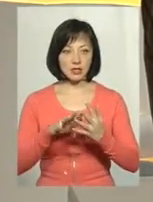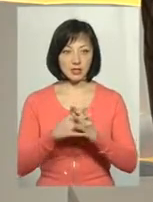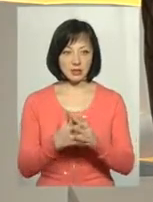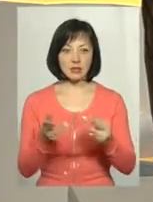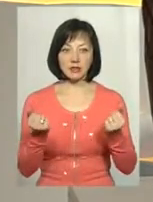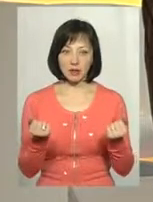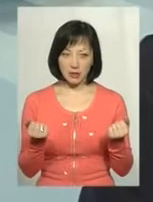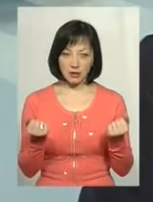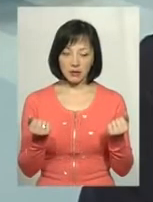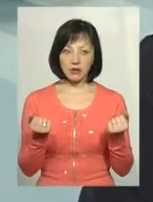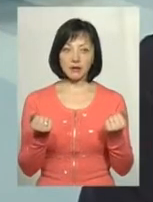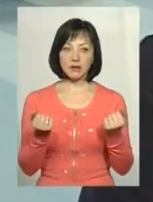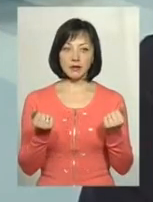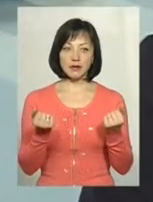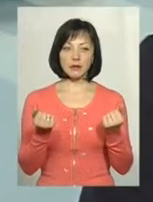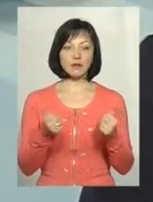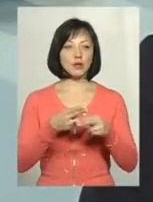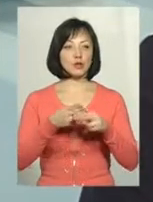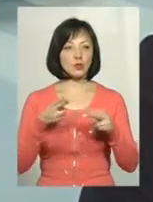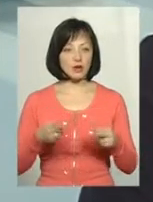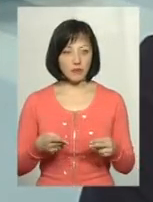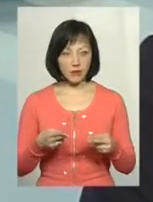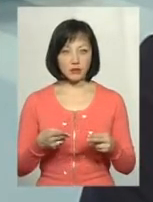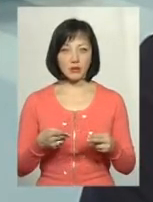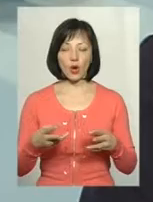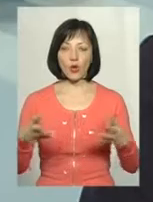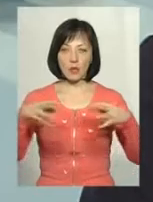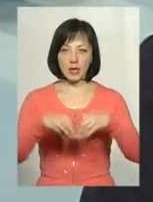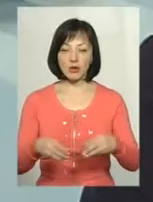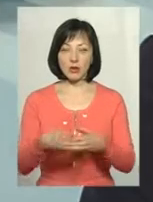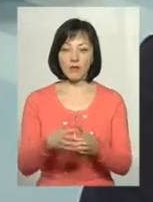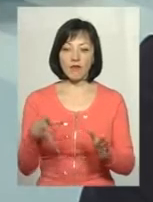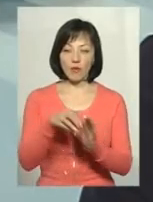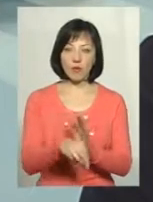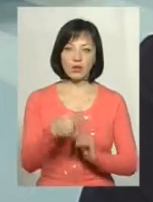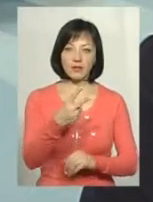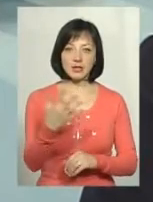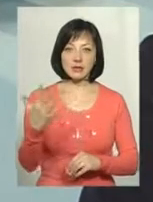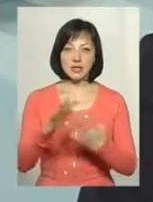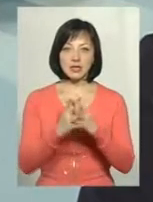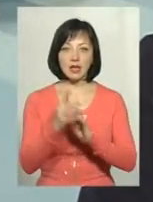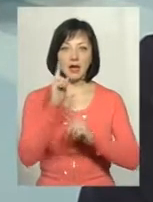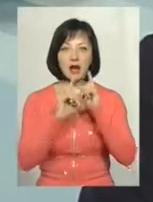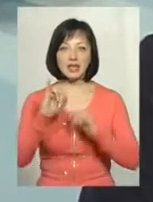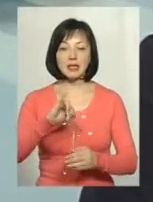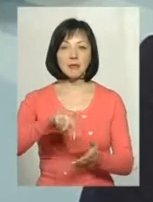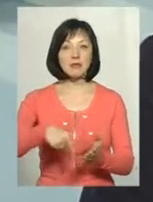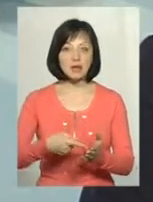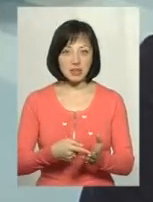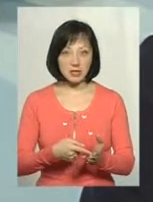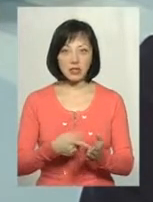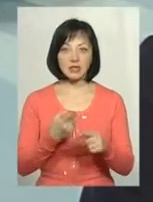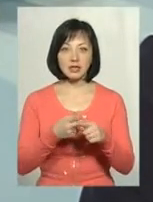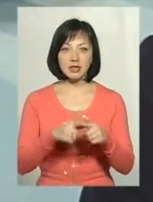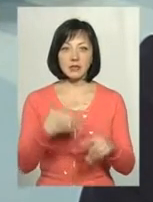пунктів, так? Ні. В Донецьку об'єднану громаду входить колишніх 25 сільських рад і місто. А якщо по населених пунктах,